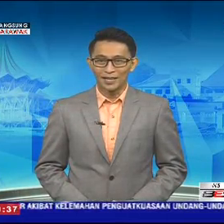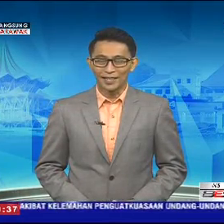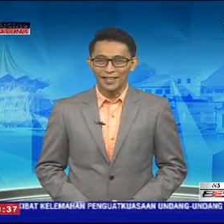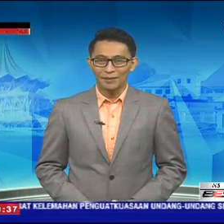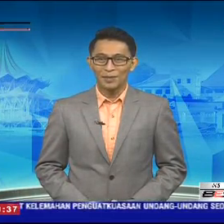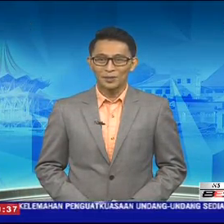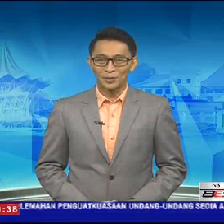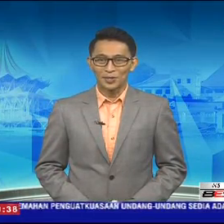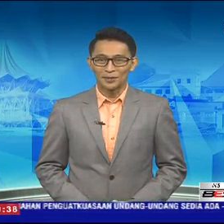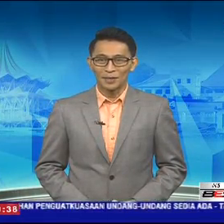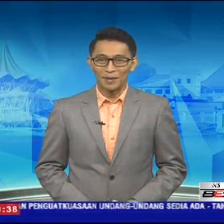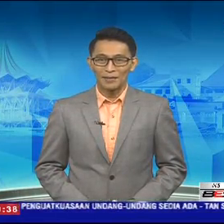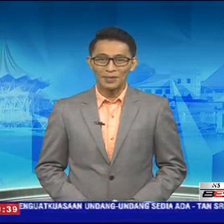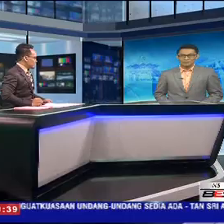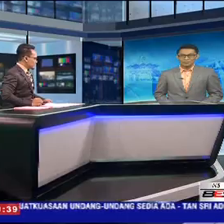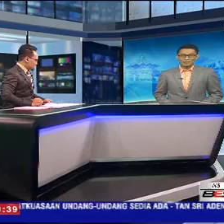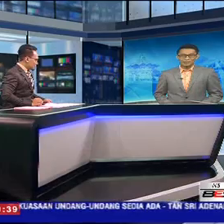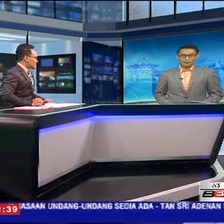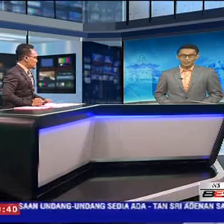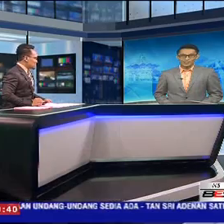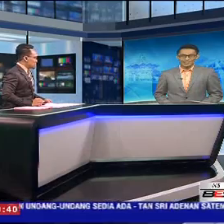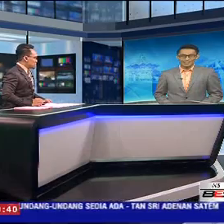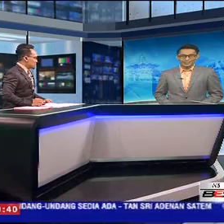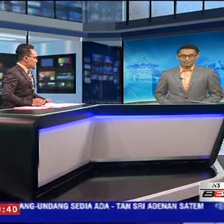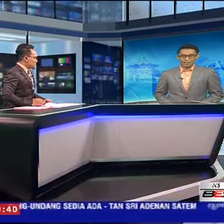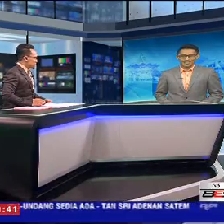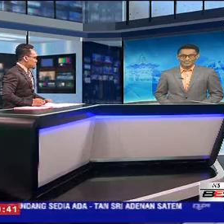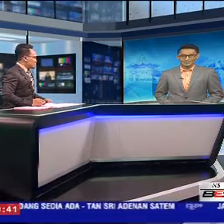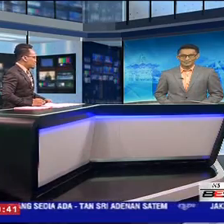N5 petang ini. Berita seterusnya kembali bersama Taufik di Angkasa Puri. Terima kasih.